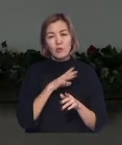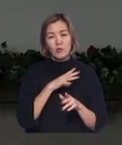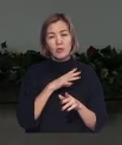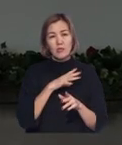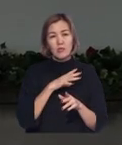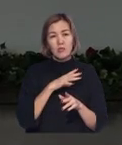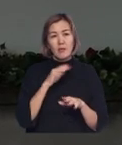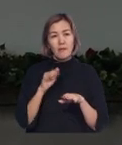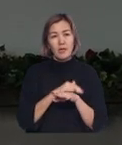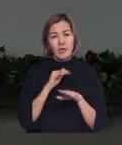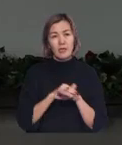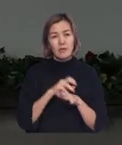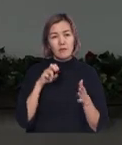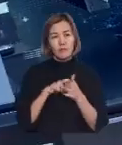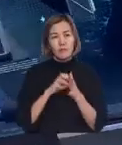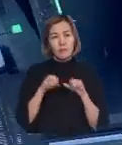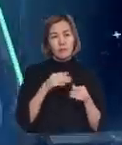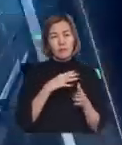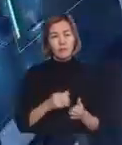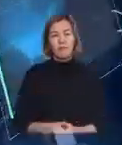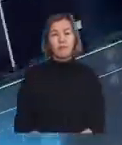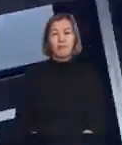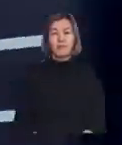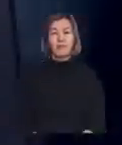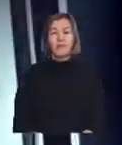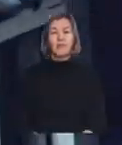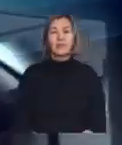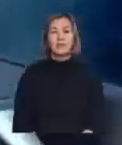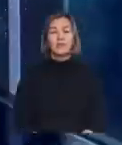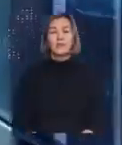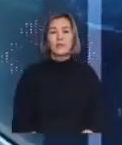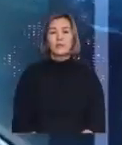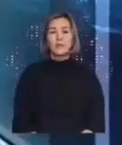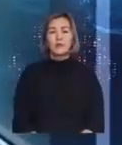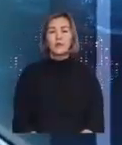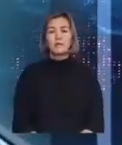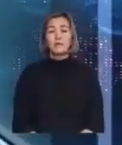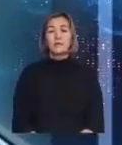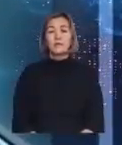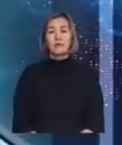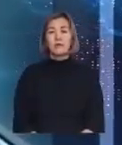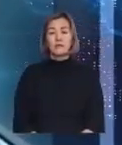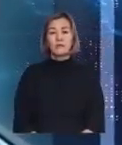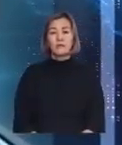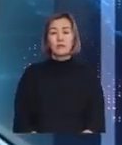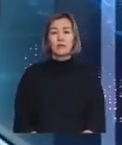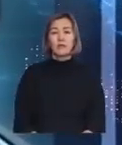награждены благодарственными письмами. Надежда Белова, Руфилина Кутыбек, Надир Хамдин, телерадиокомпания ЖТСУ.